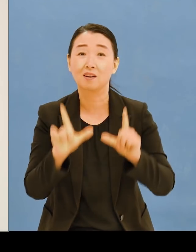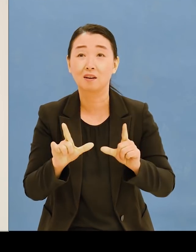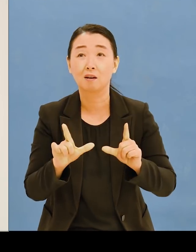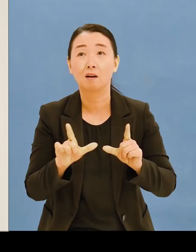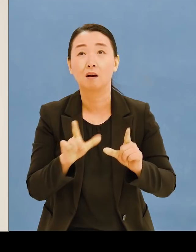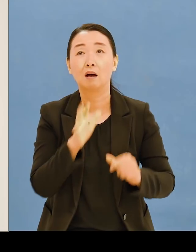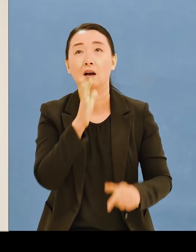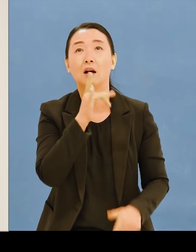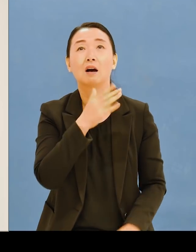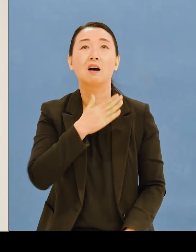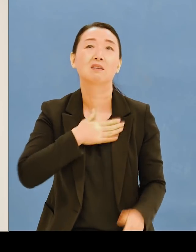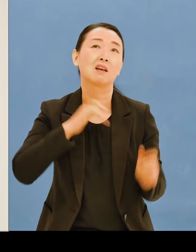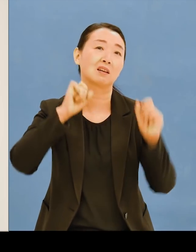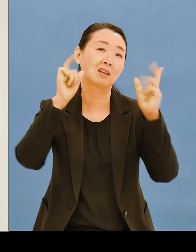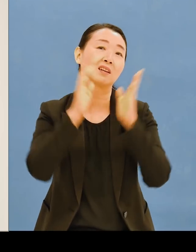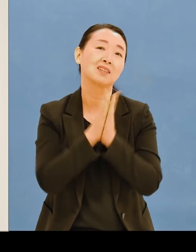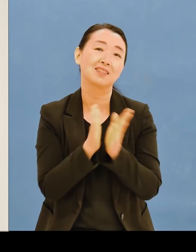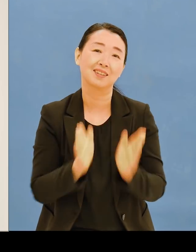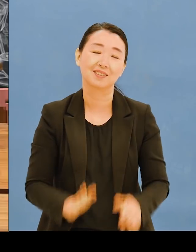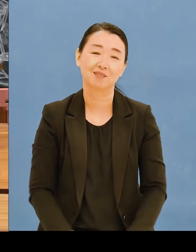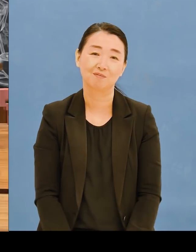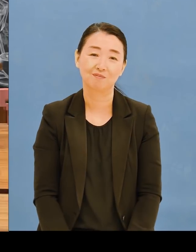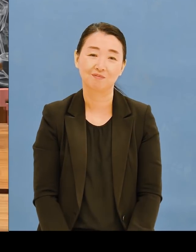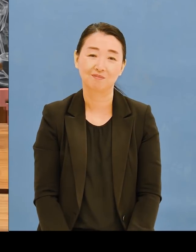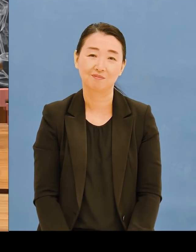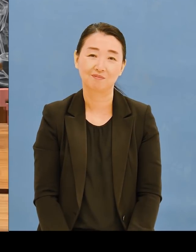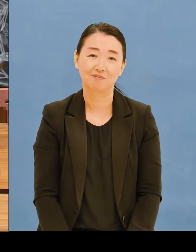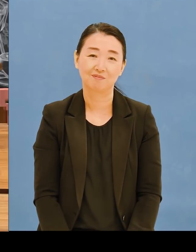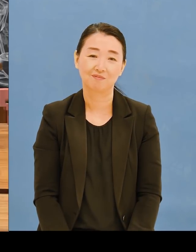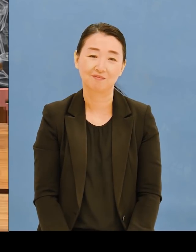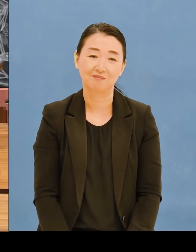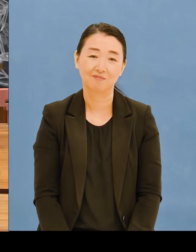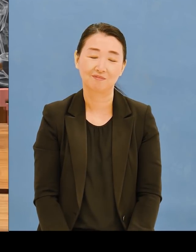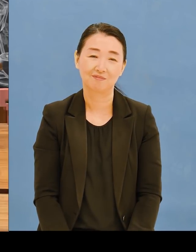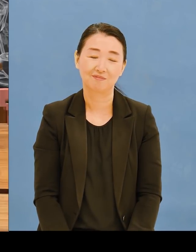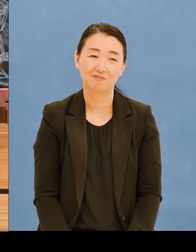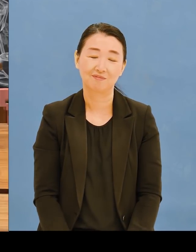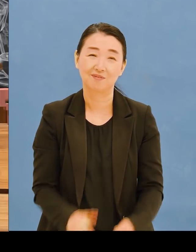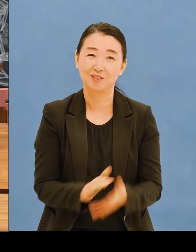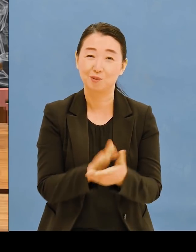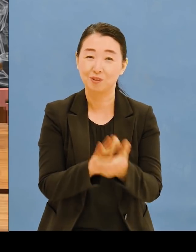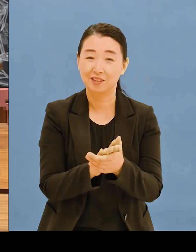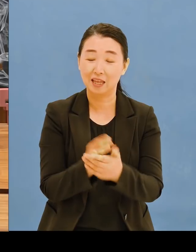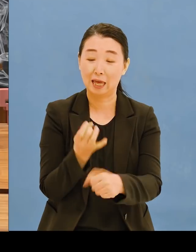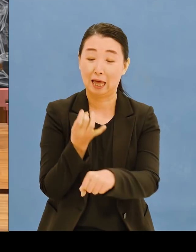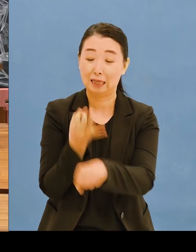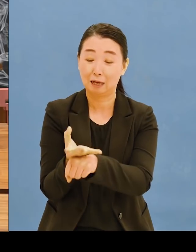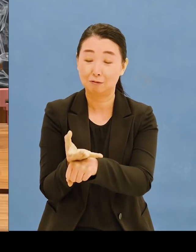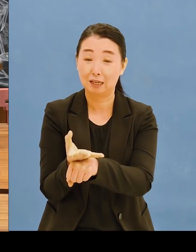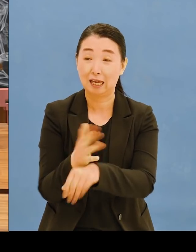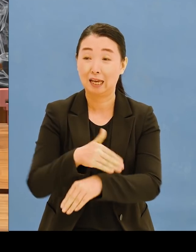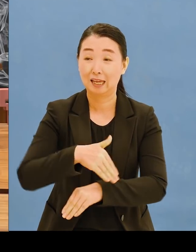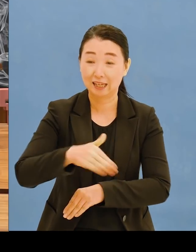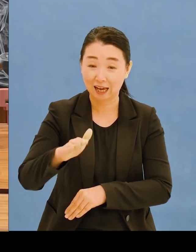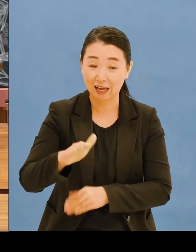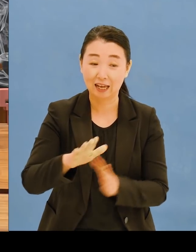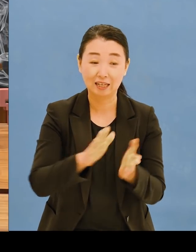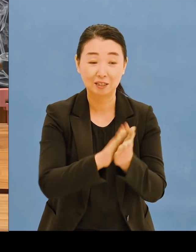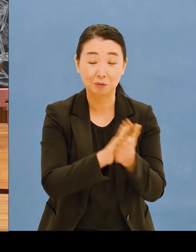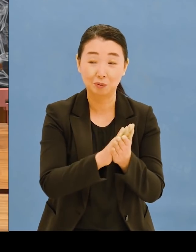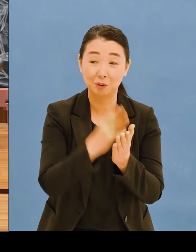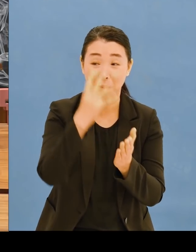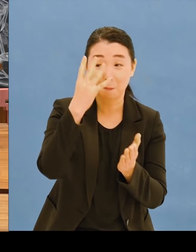살았는지를 제가 그때 이제 좀 깨닫게 되었어요. 친구들과 당구장 가는 지금 이 목사님의 모습을 바라보던 그 당시의 친구들이